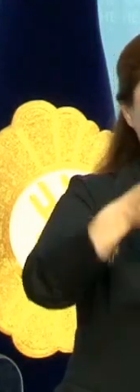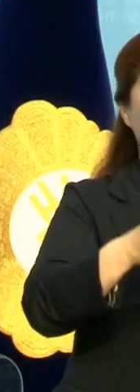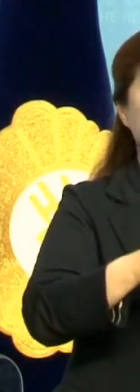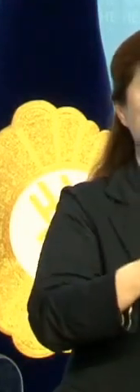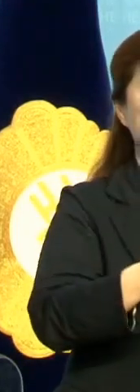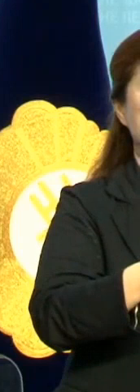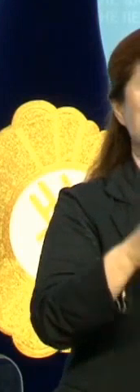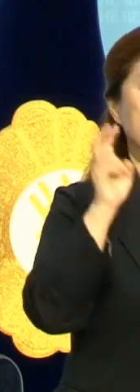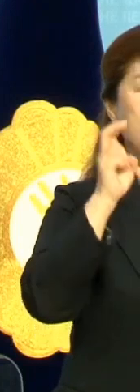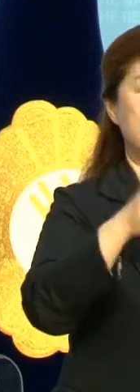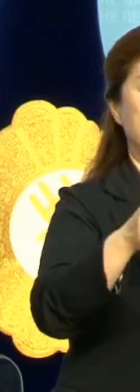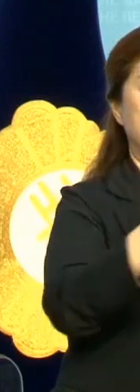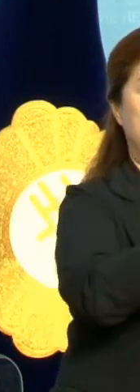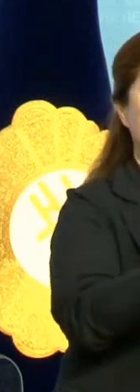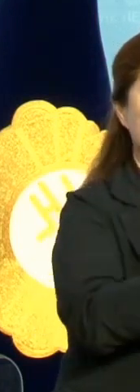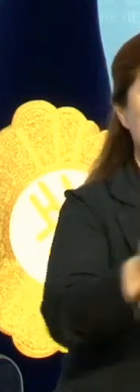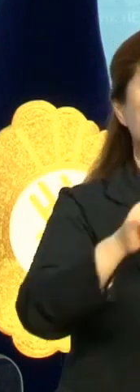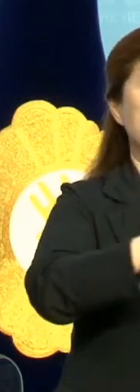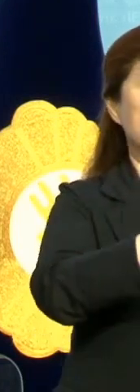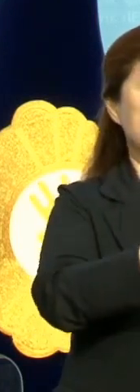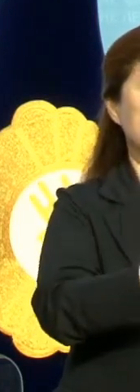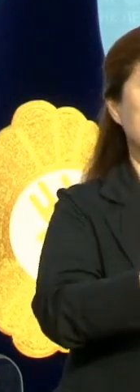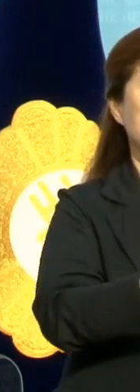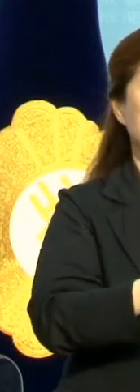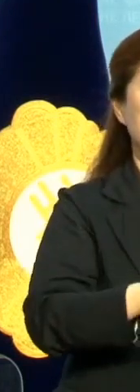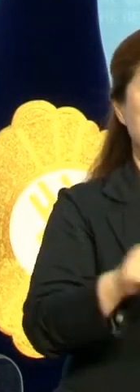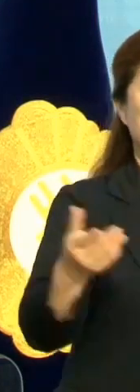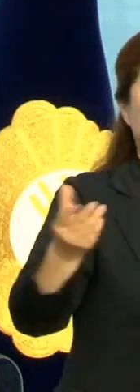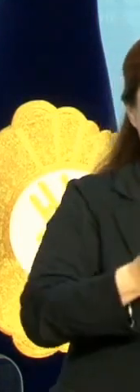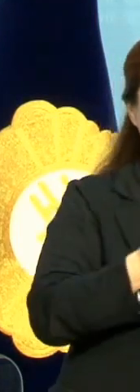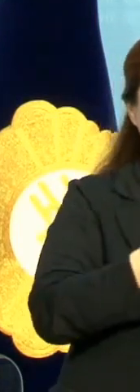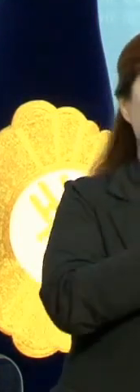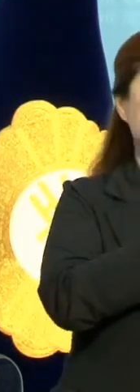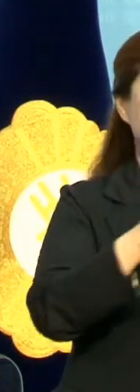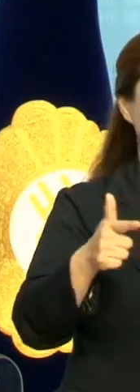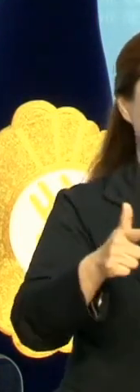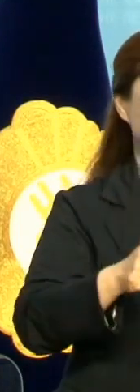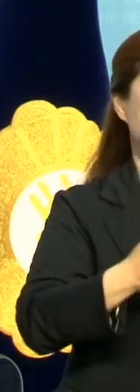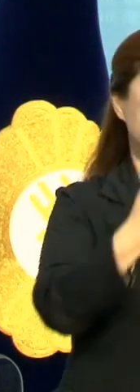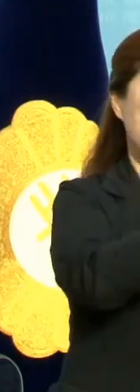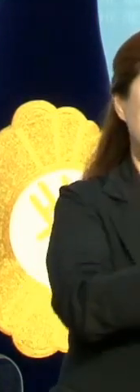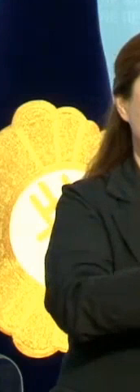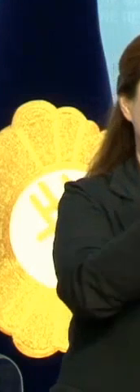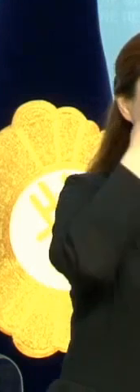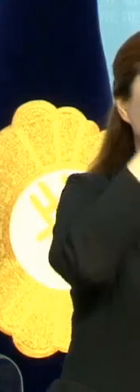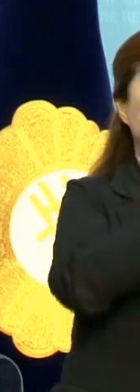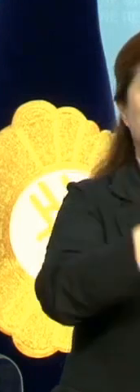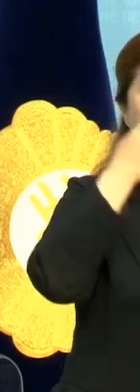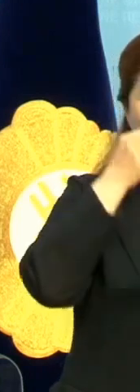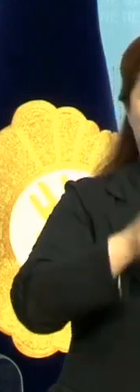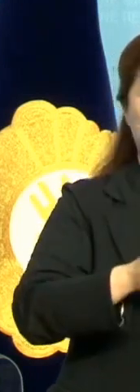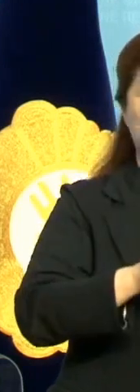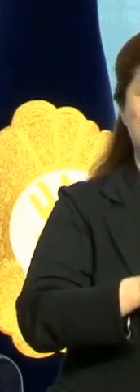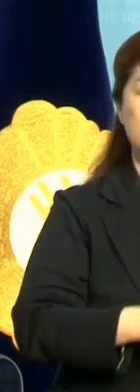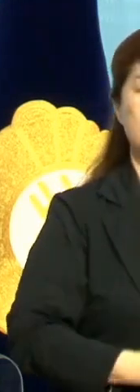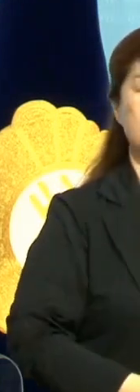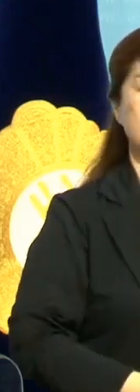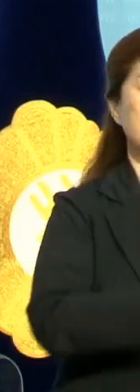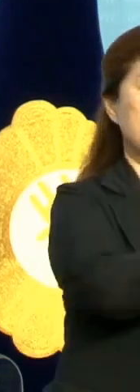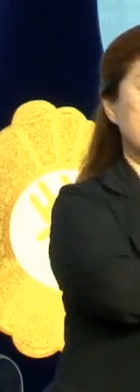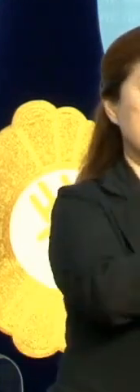일가의 지배권 강화를 위한 우회로로 사용되고 있다는 다양한 사례들이 이번 검찰 수사로 확인됐습니다.